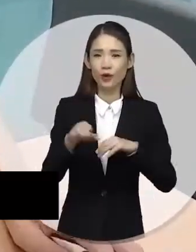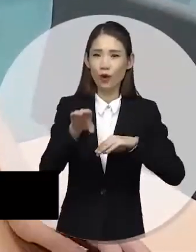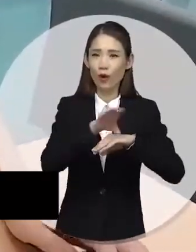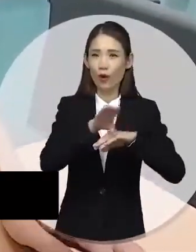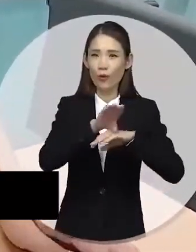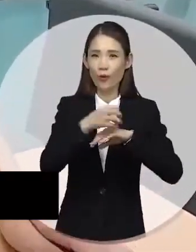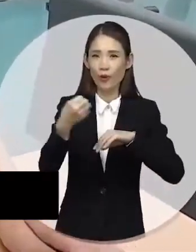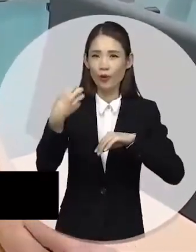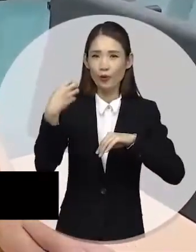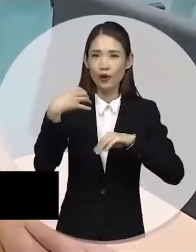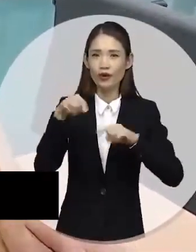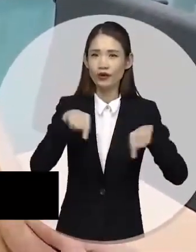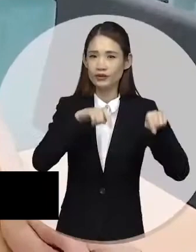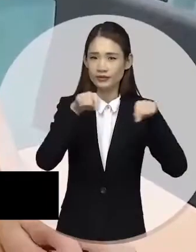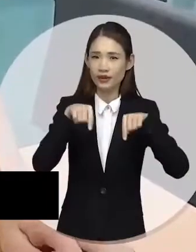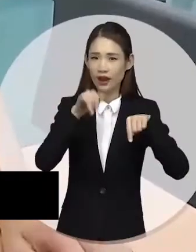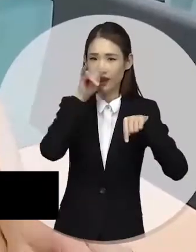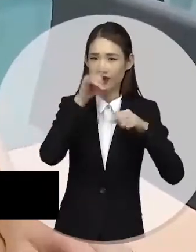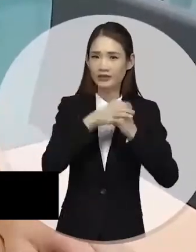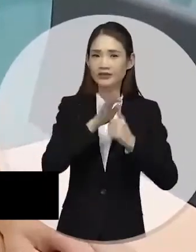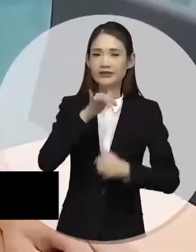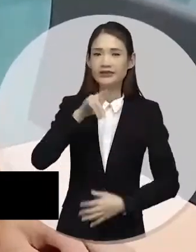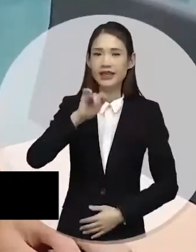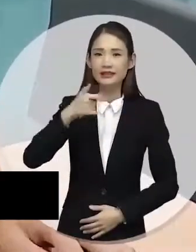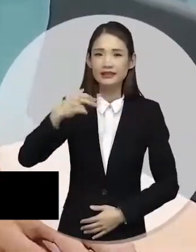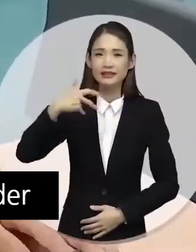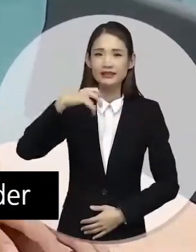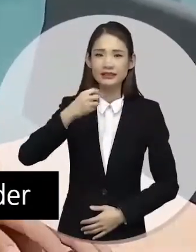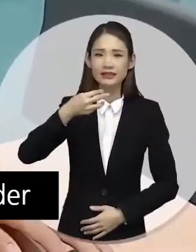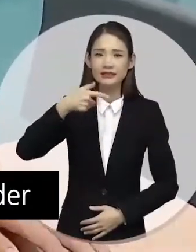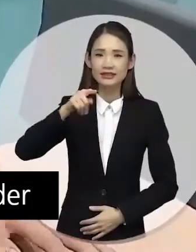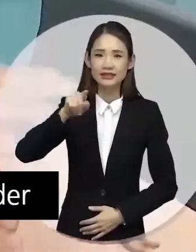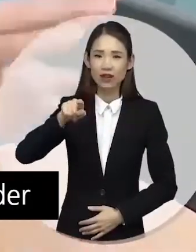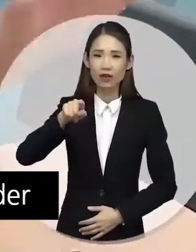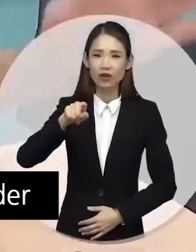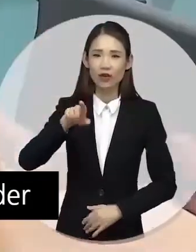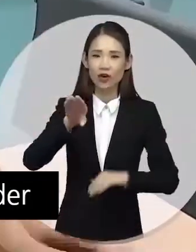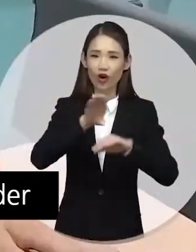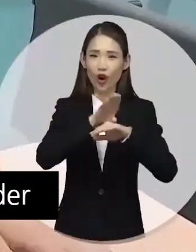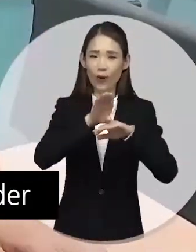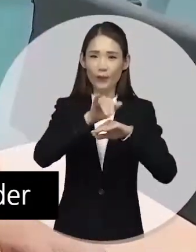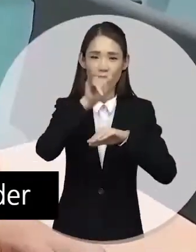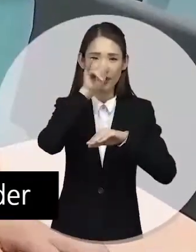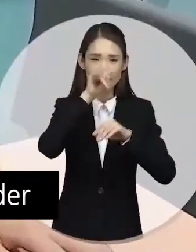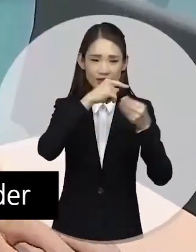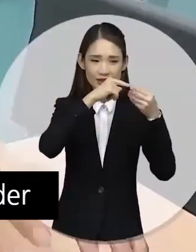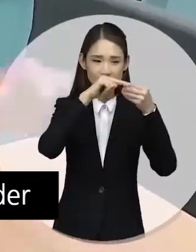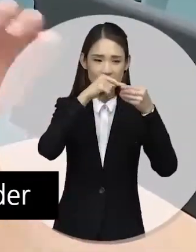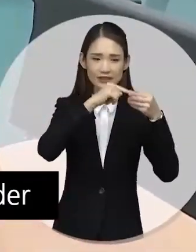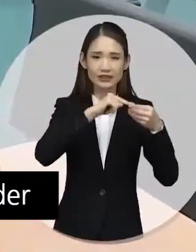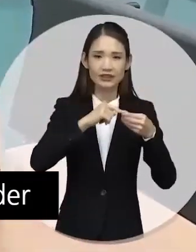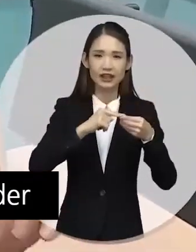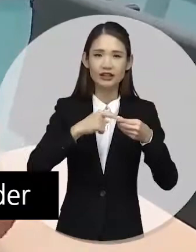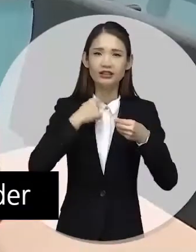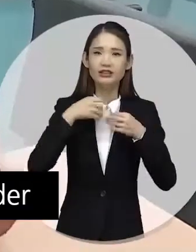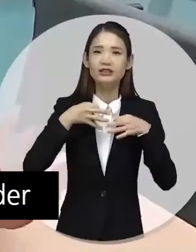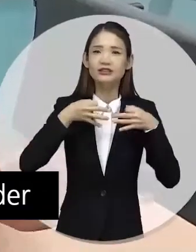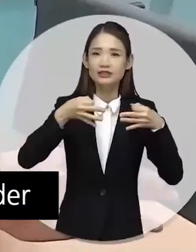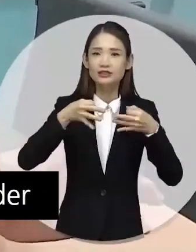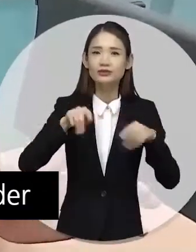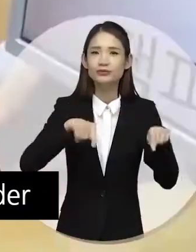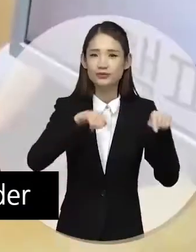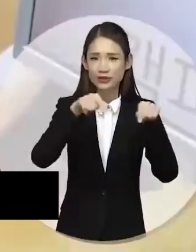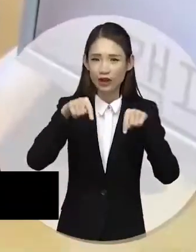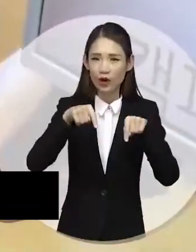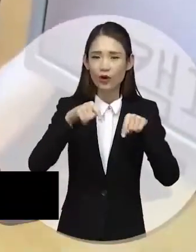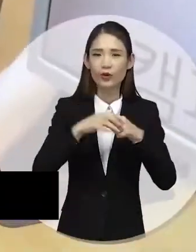컴퓨터가 말을 하네. 이게 센스 리더가 깔린 것 같은데 응. 센스 리더가 이제 컴퓨터에 있는 글자들을 소리로 읽어주는 거야. 스크린